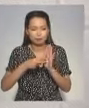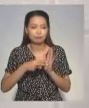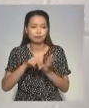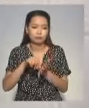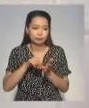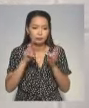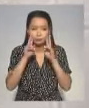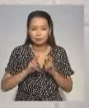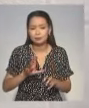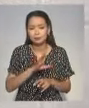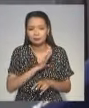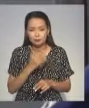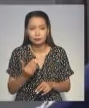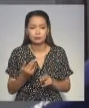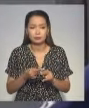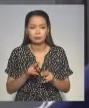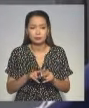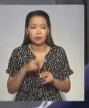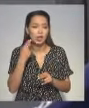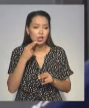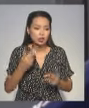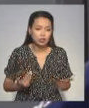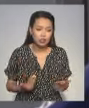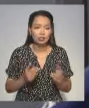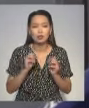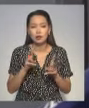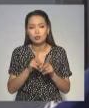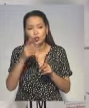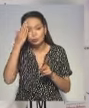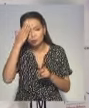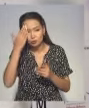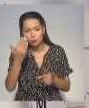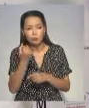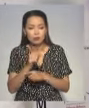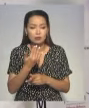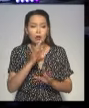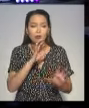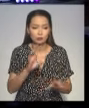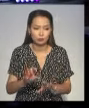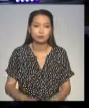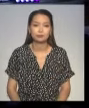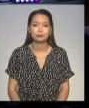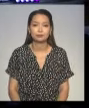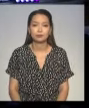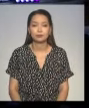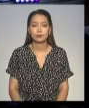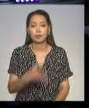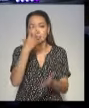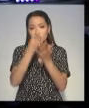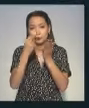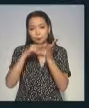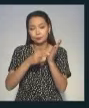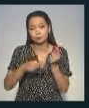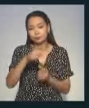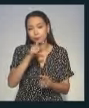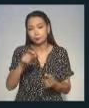людей. Все мы знаем, как это влияет на качество жизни. Да. Хотелось бы как бы внести свой вклад, облегчить их жизнь. Свою